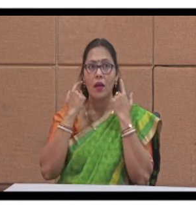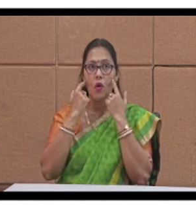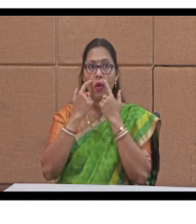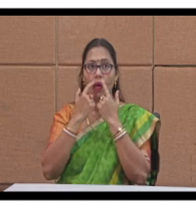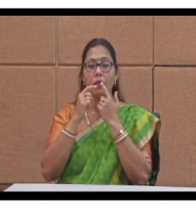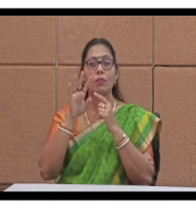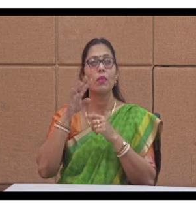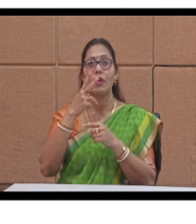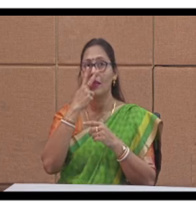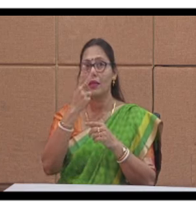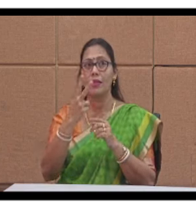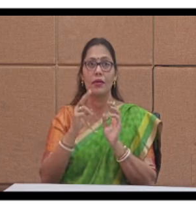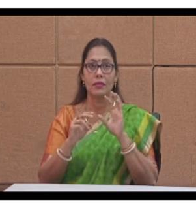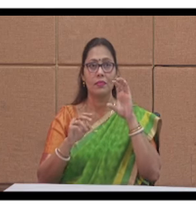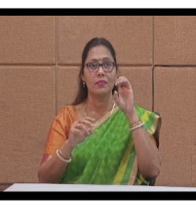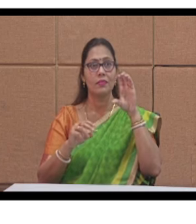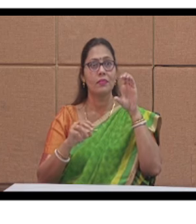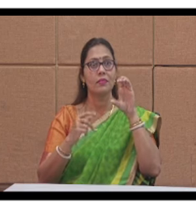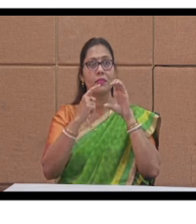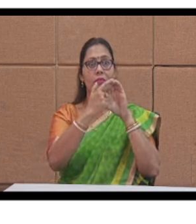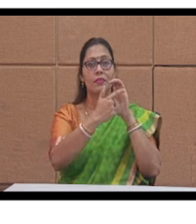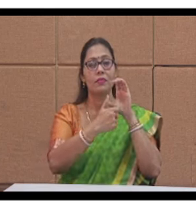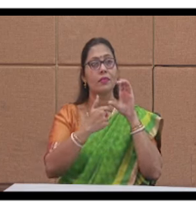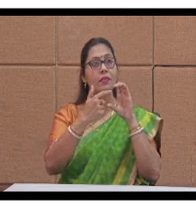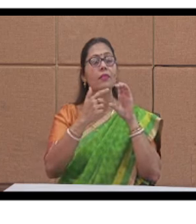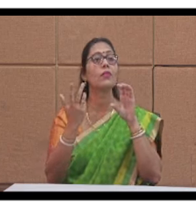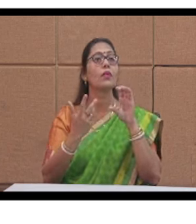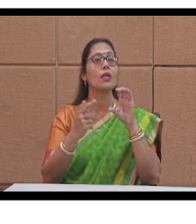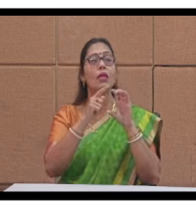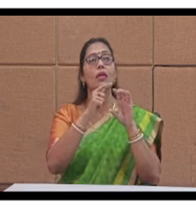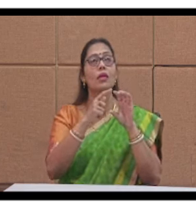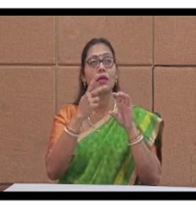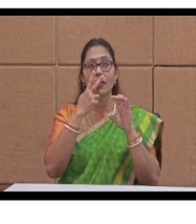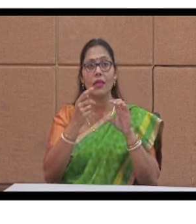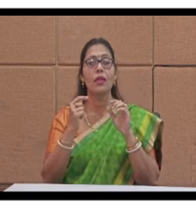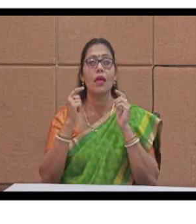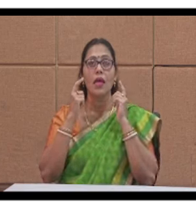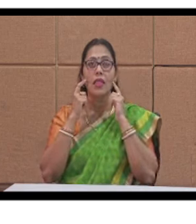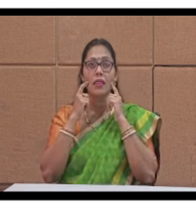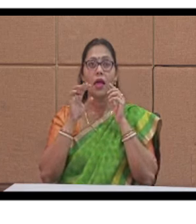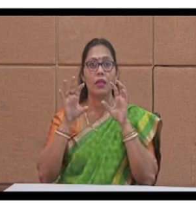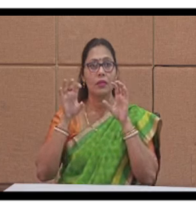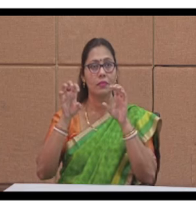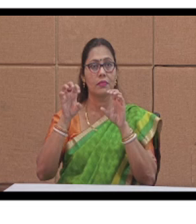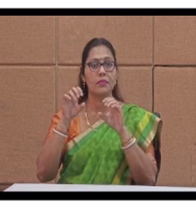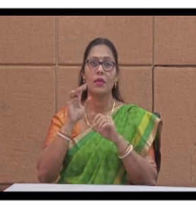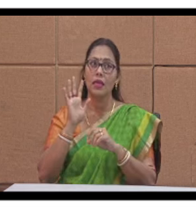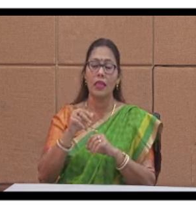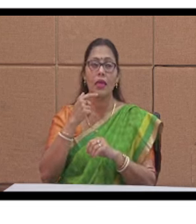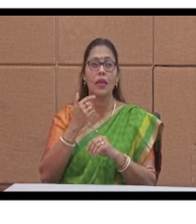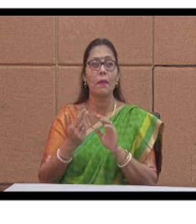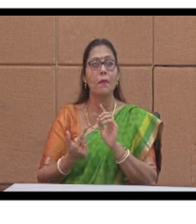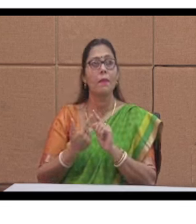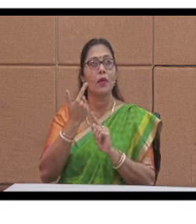দেখা যায় এই দাঁতগুলো বেশিরভাগ অংশই তোমার মাড়ির মধ্যে দেখো